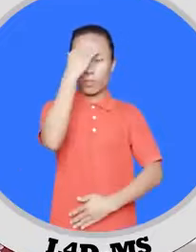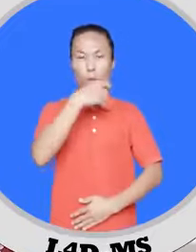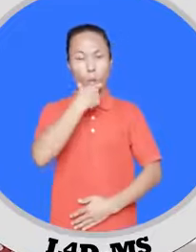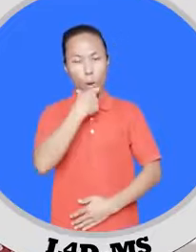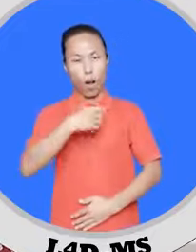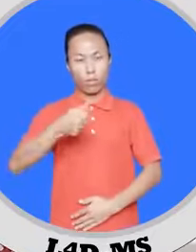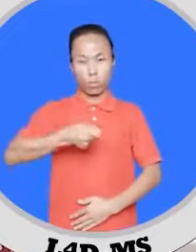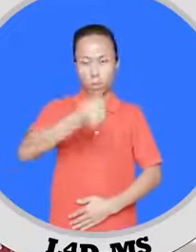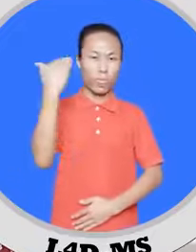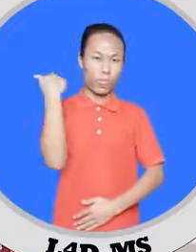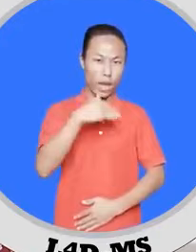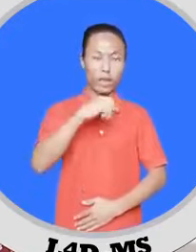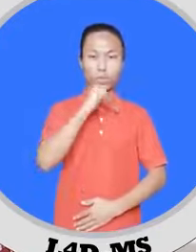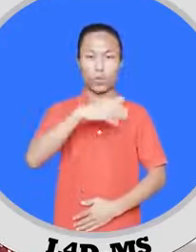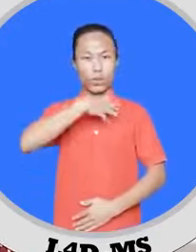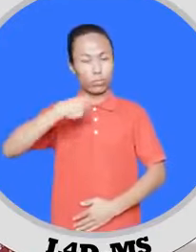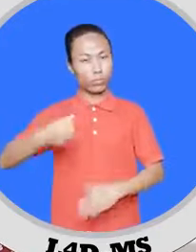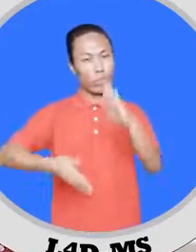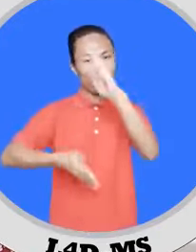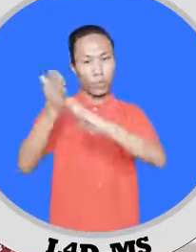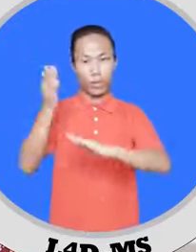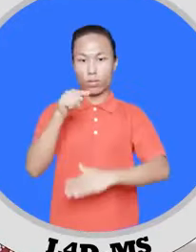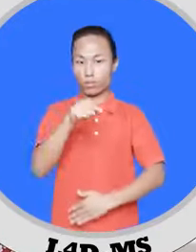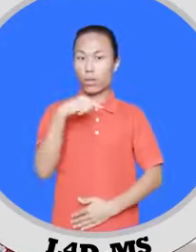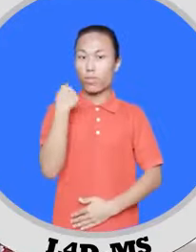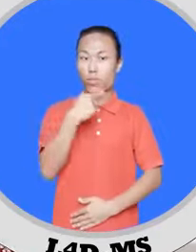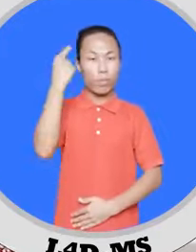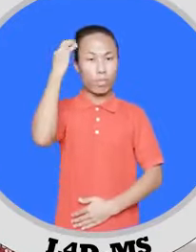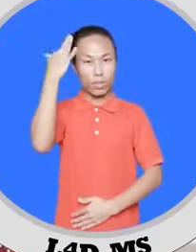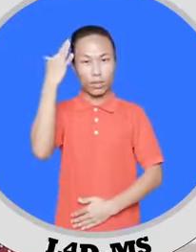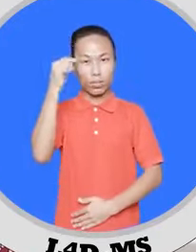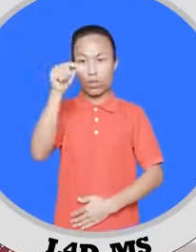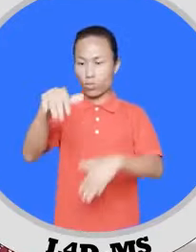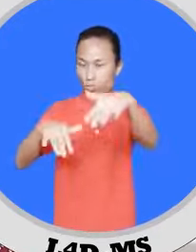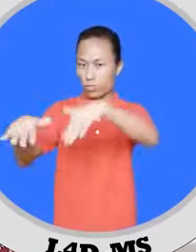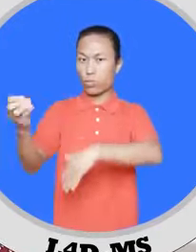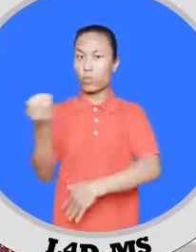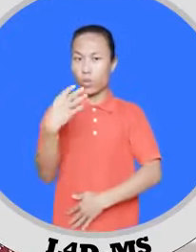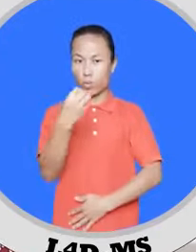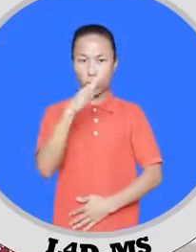အိမ်ထဲဝင်ရောက်ပြီးအိမ်ရှင်မျိုးသမီးကြီးကိုတတ်ကကိုမဝက်ဆင်ထားတဲ့ရွှေထည်ပစ္စ